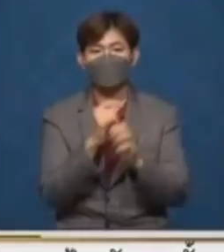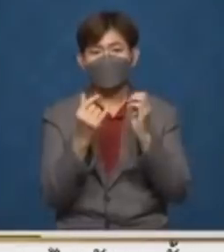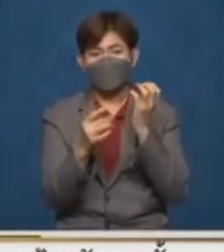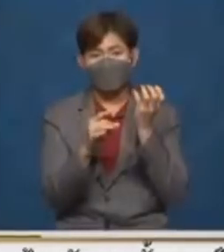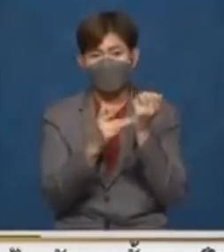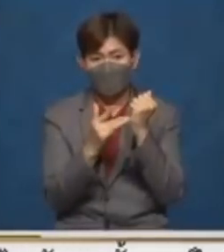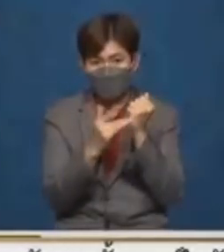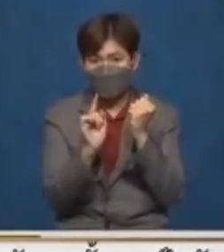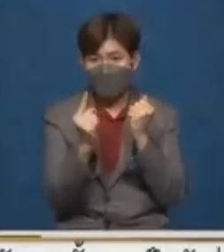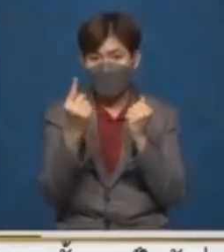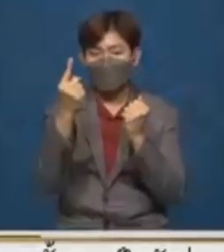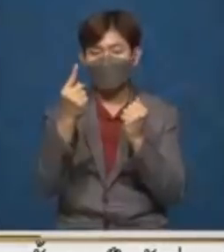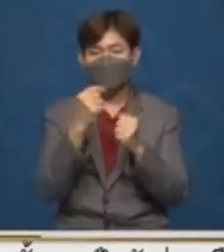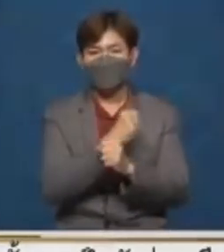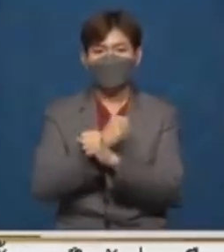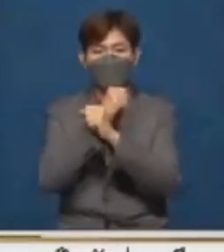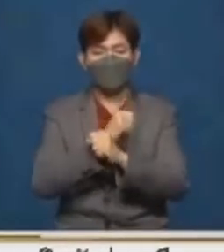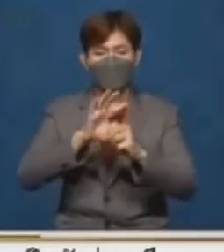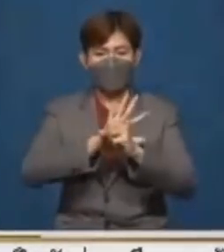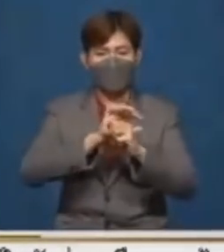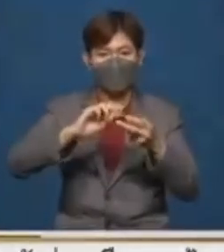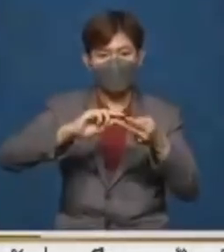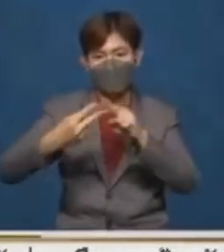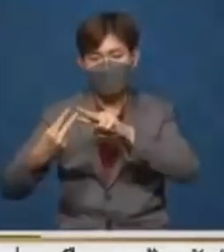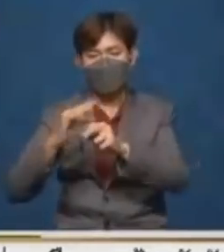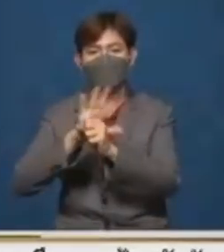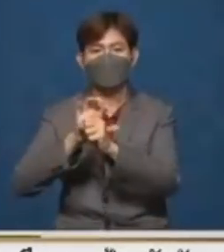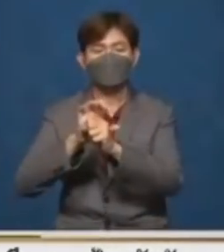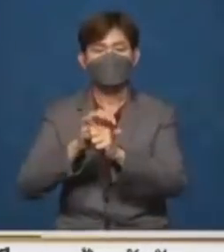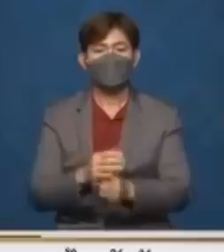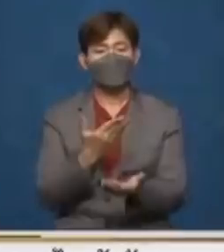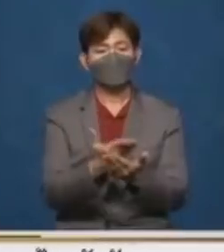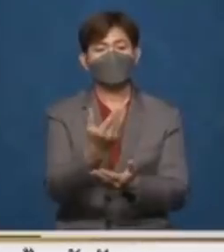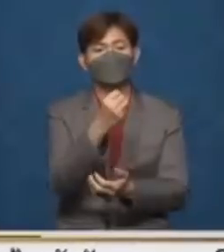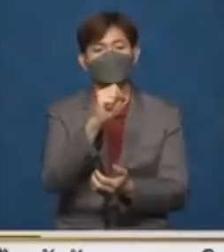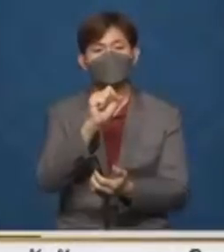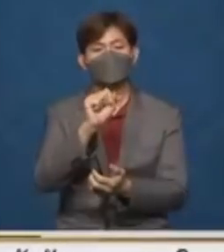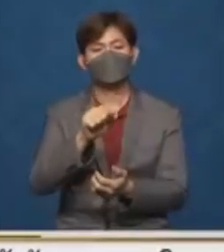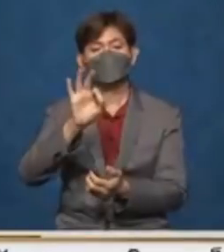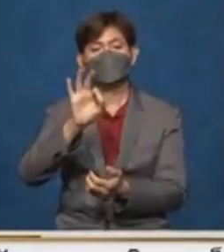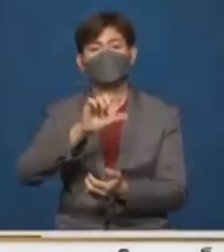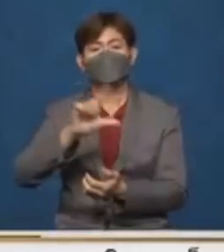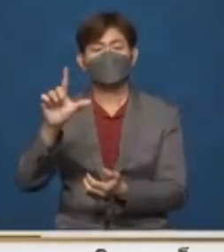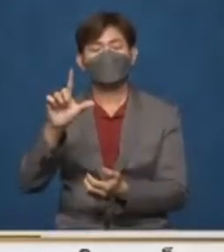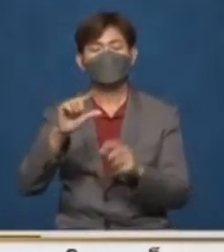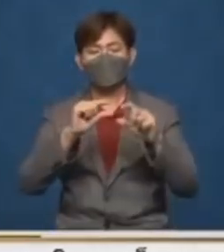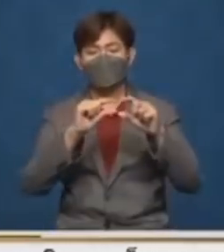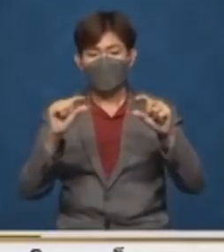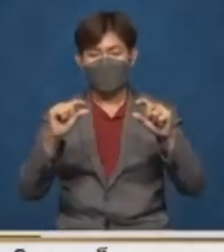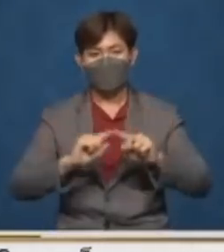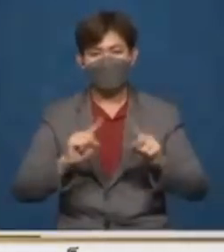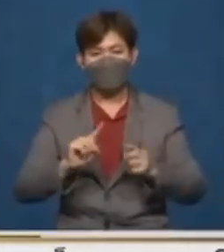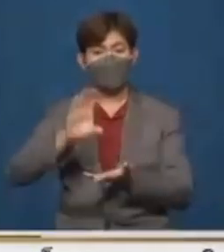งกว่าควบคมไปด้วยในการซือ 10.9 ล้านโสสำนักก็ประมาณบอกว่า ให้ดำเนิ